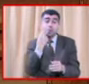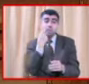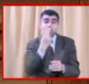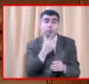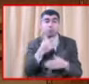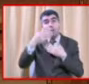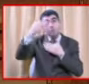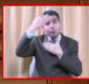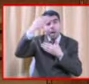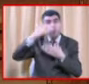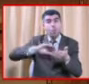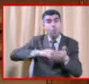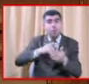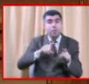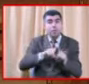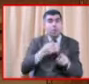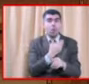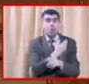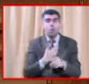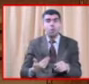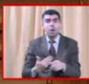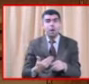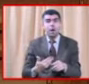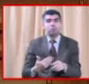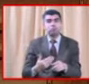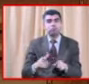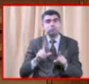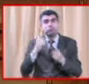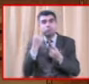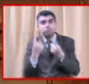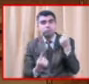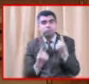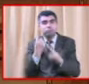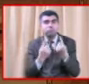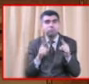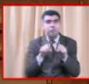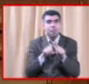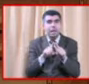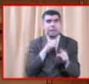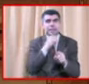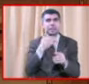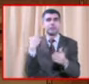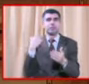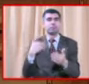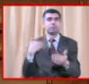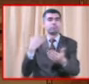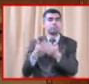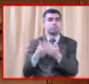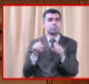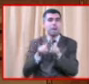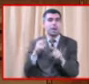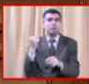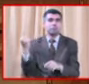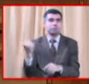ولكن تنشوفوا الحكومه ان باقي تتعامل مع هذا الموضوع بالوسائل التقليديه. لا،